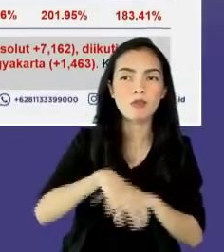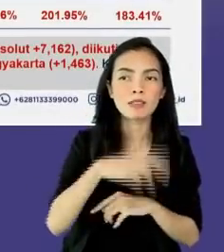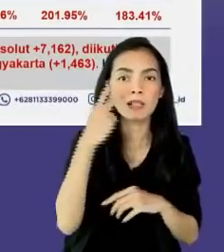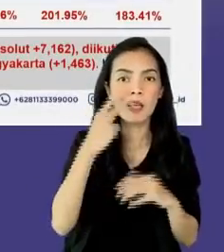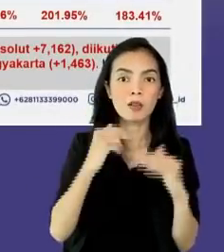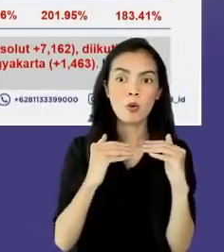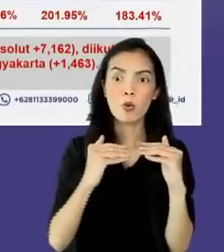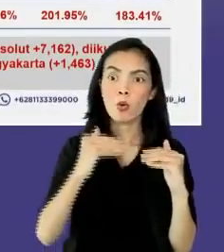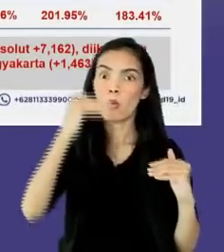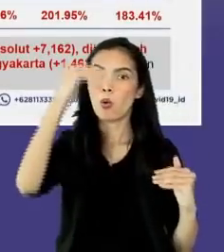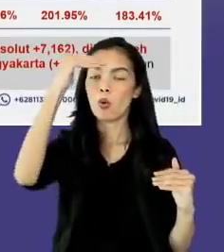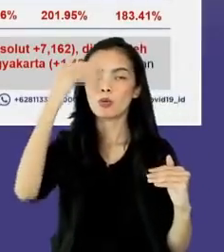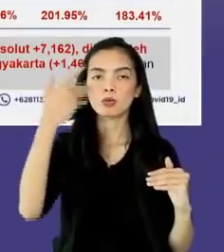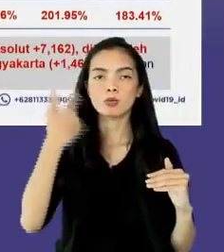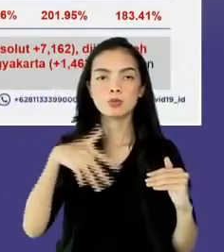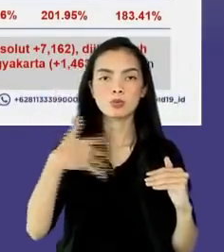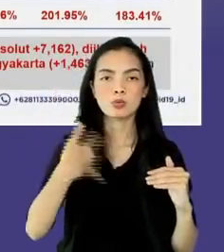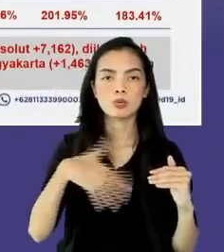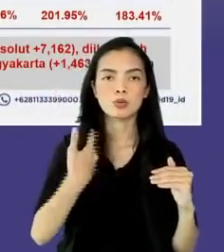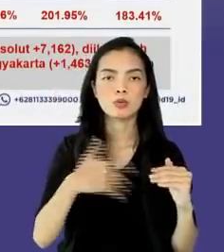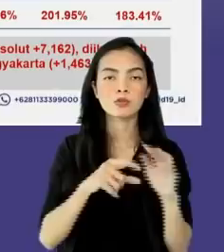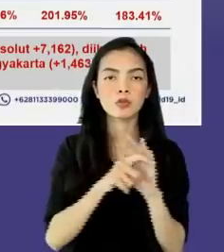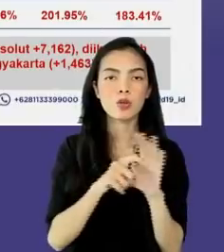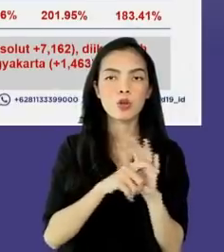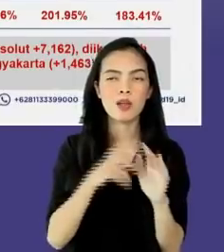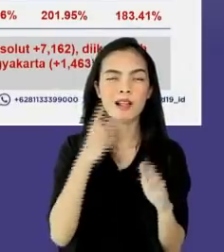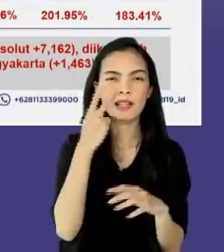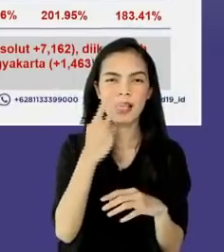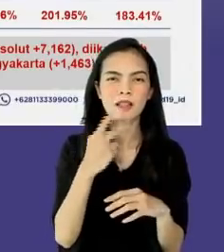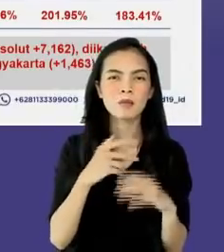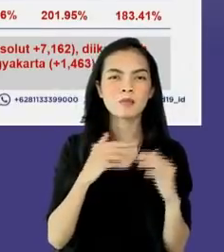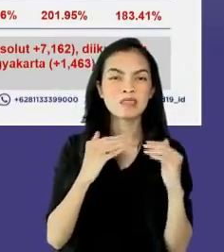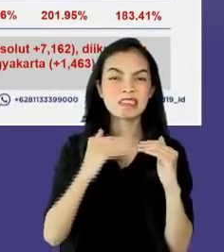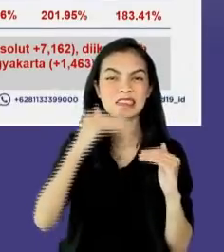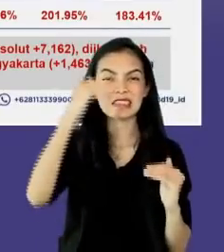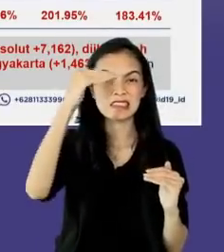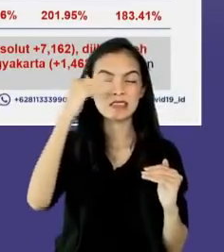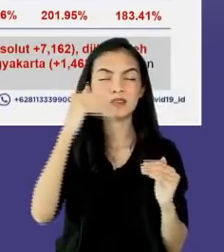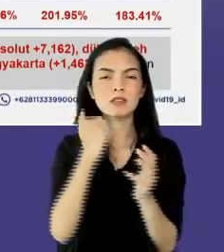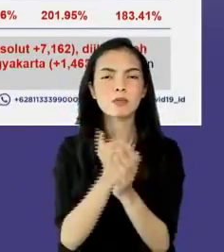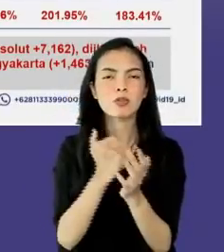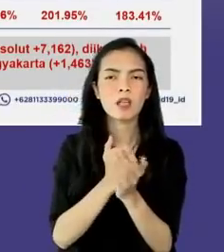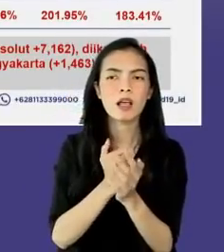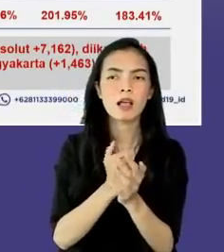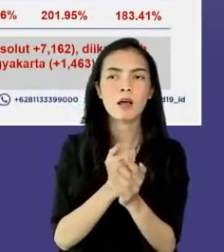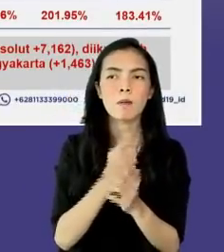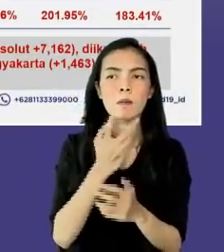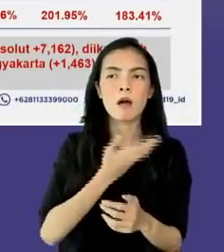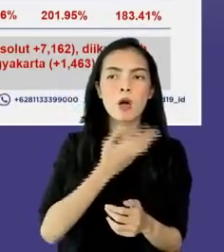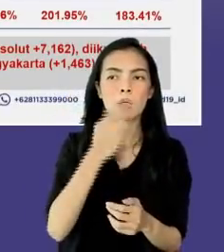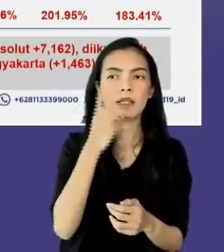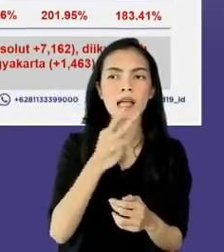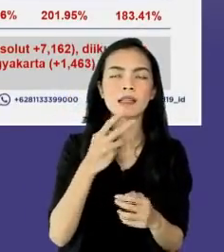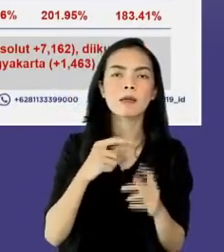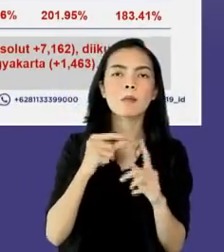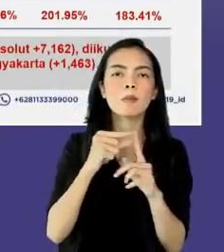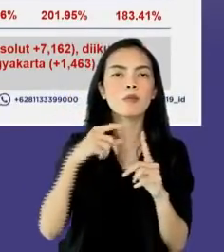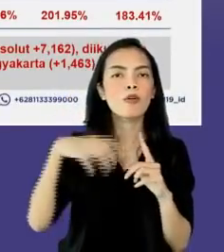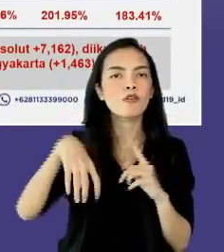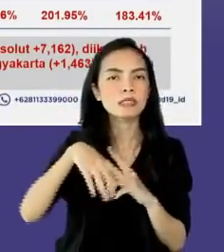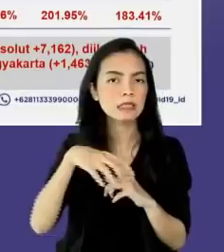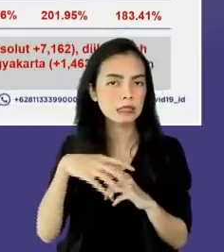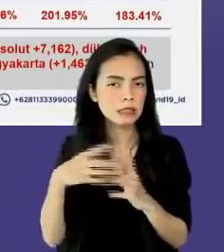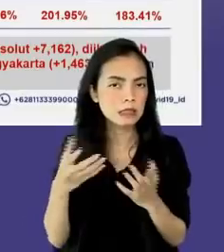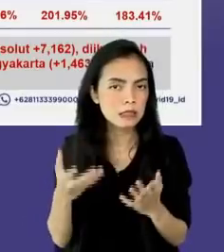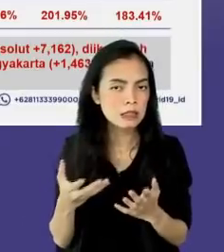kira-kira gitu ya. Kisaran naiknya itu misalnya di sini paling tinggi kita lihat sebenarnya di sini adalah ingin melihat provinsi mana